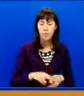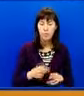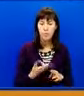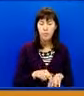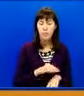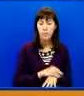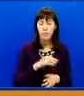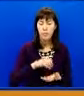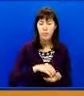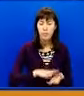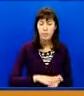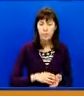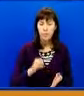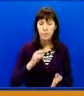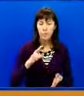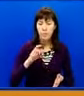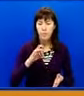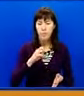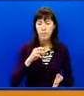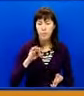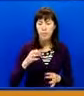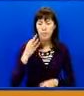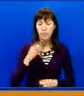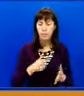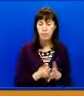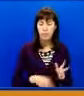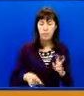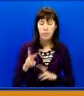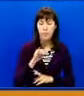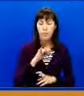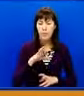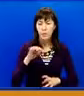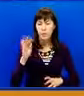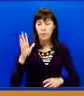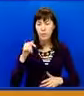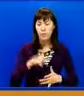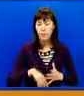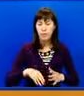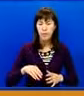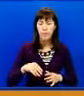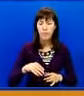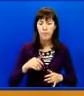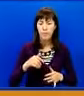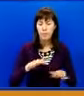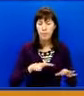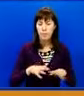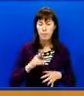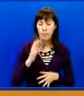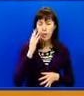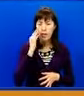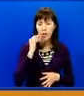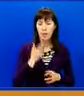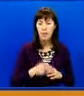Данный факт зарегистрировали в единый реестр досудебных расследований Ауэзовского районного отдела внутренних дел Департамента внутренних дел города